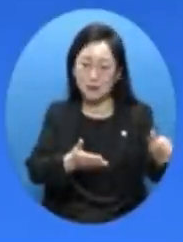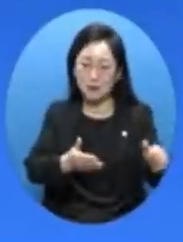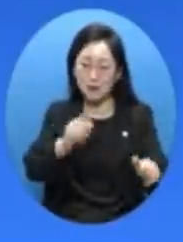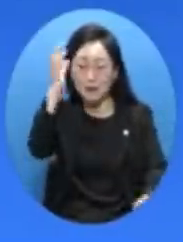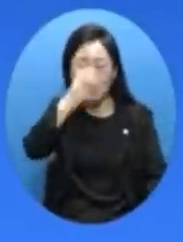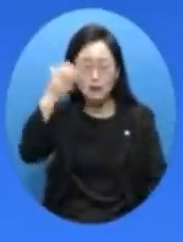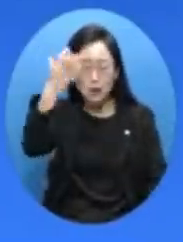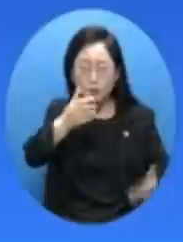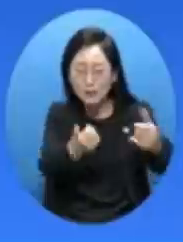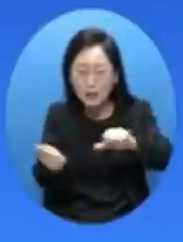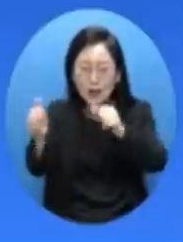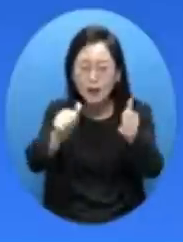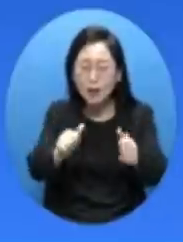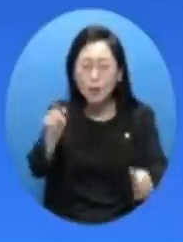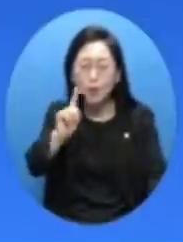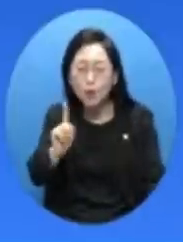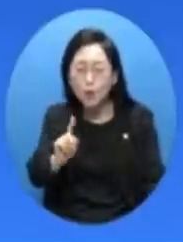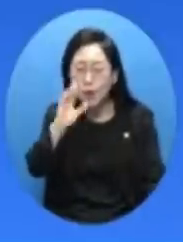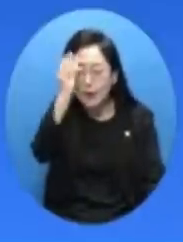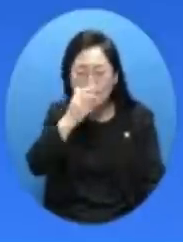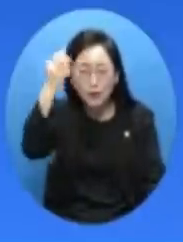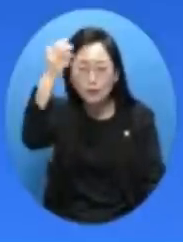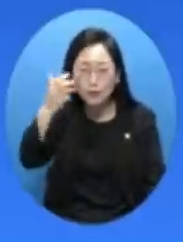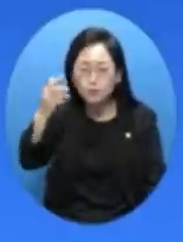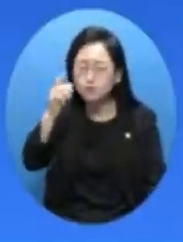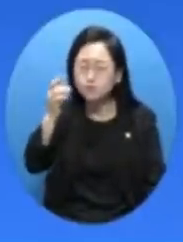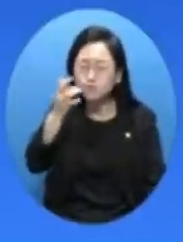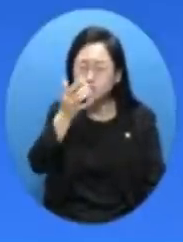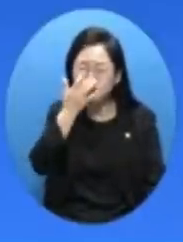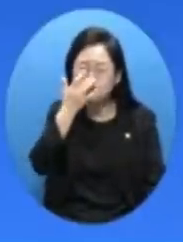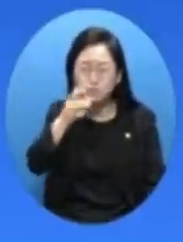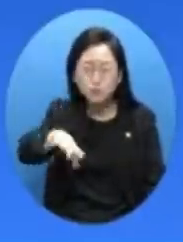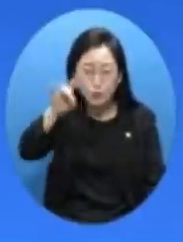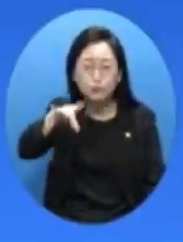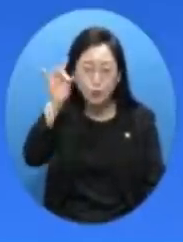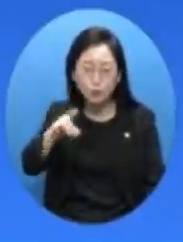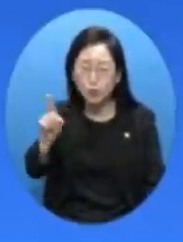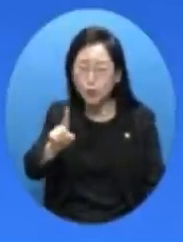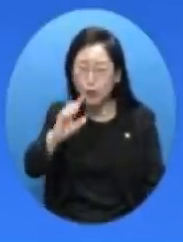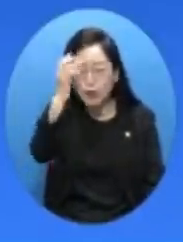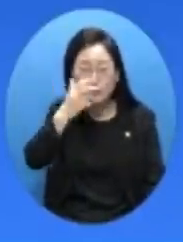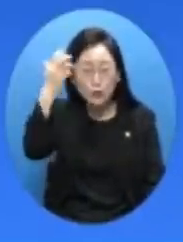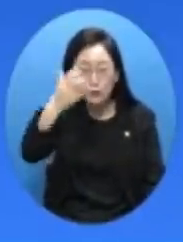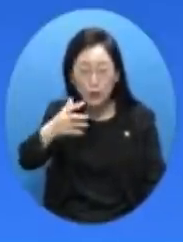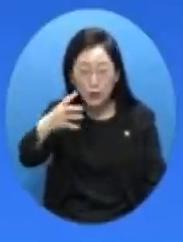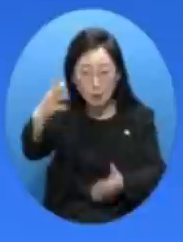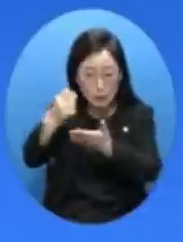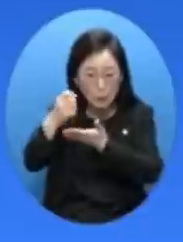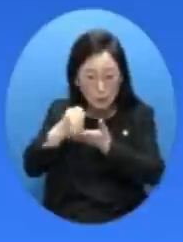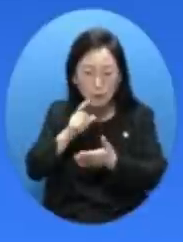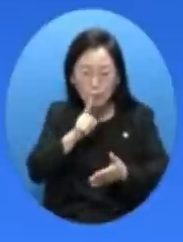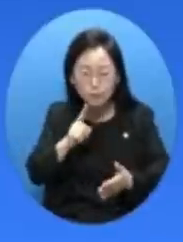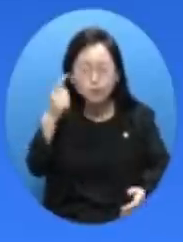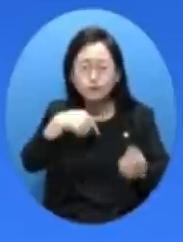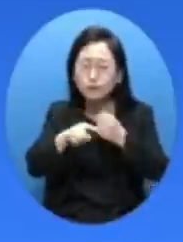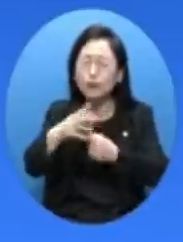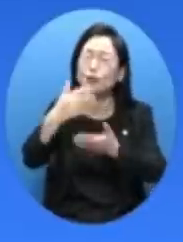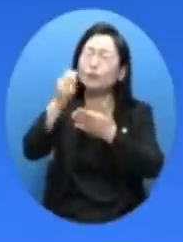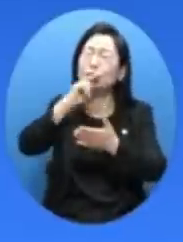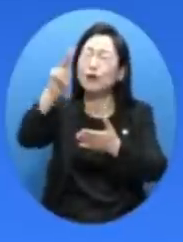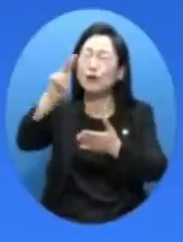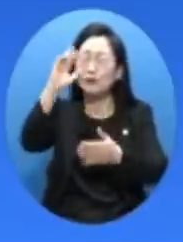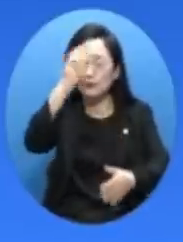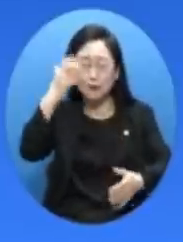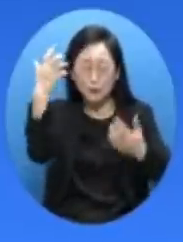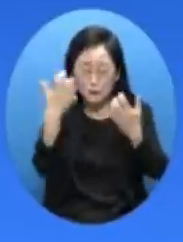성령 세례가 뭔가 성령이라는 것을 내 듣도 보도도 못했는데 한 성령 세례 받으라니까 하여간 저런 어린 마음에 주여 그 성령 세례를 주시옵소서.